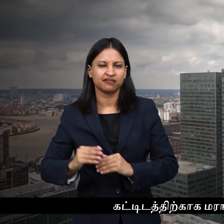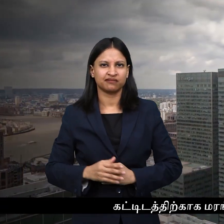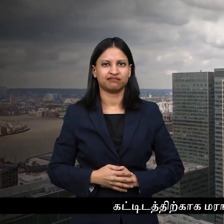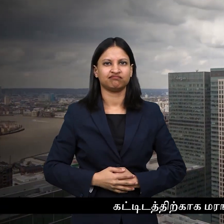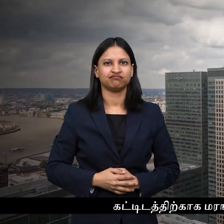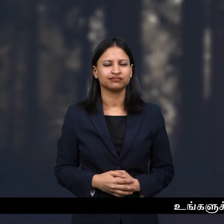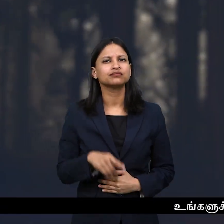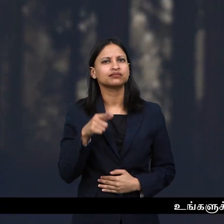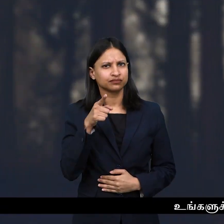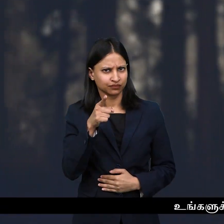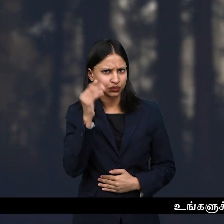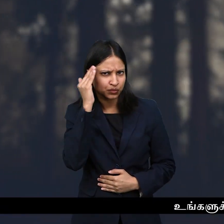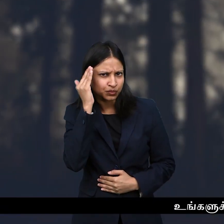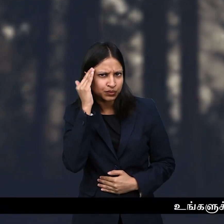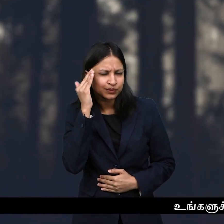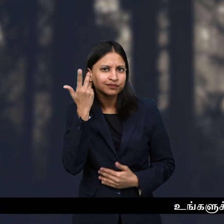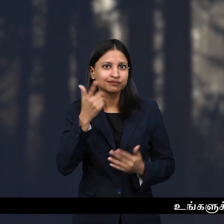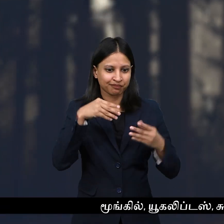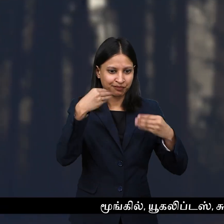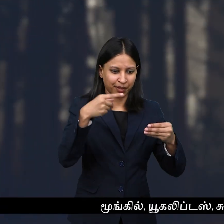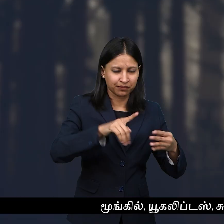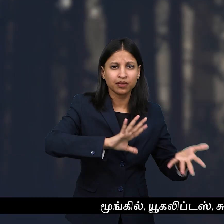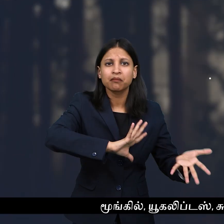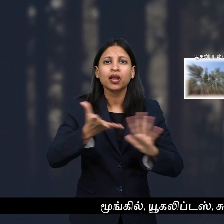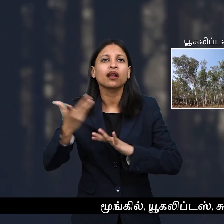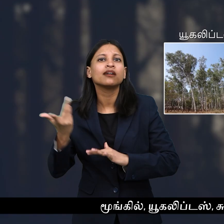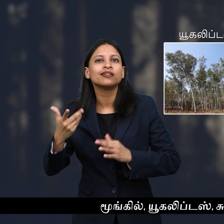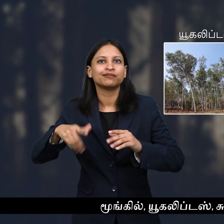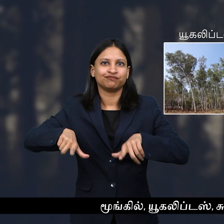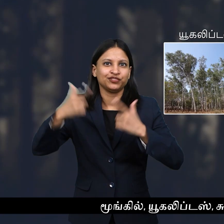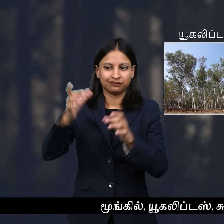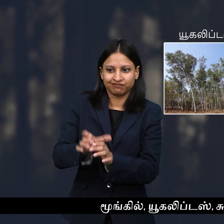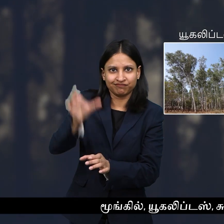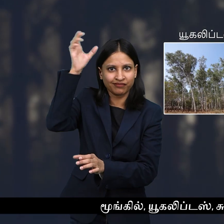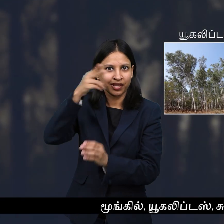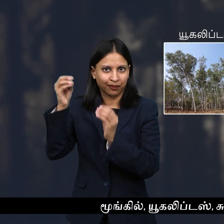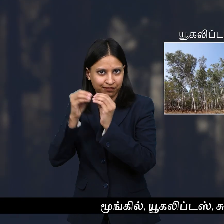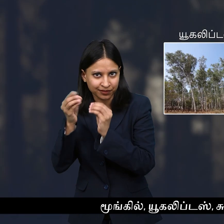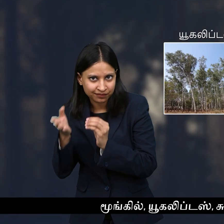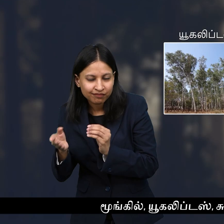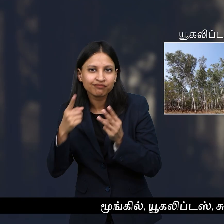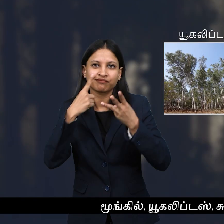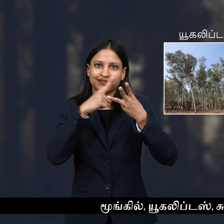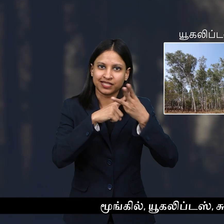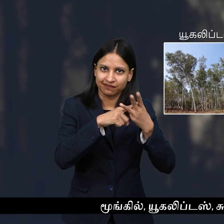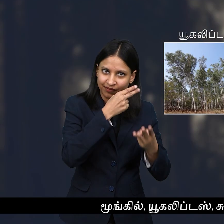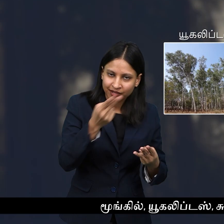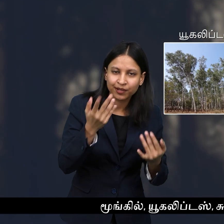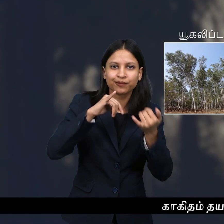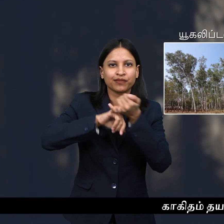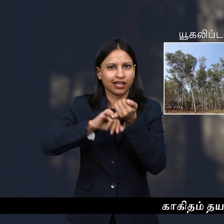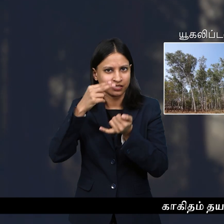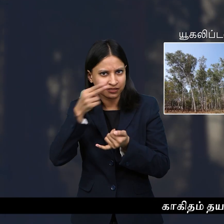வெட்டப்படுகின்றன. உங்களுக்கு தெரியுமா, மூங்கில், யூக்கலிப்டஸ், சுபா புல்